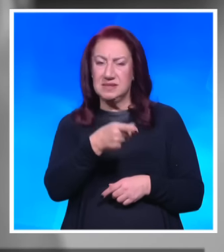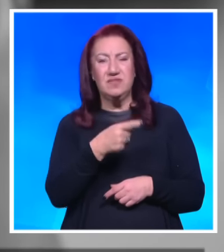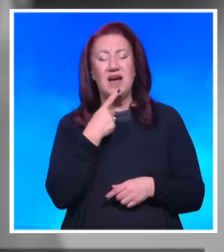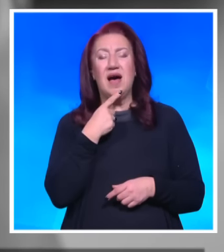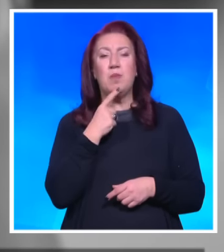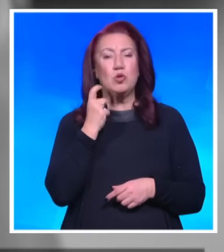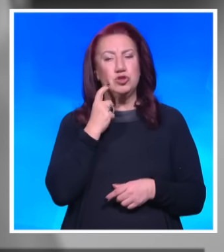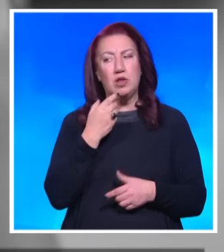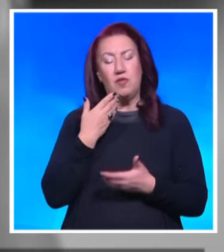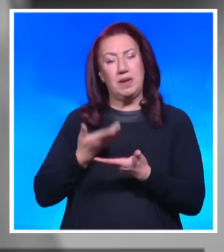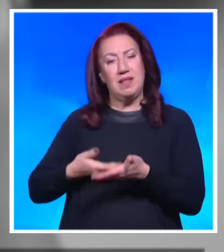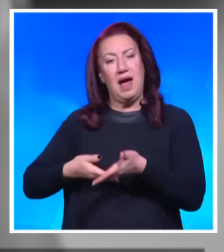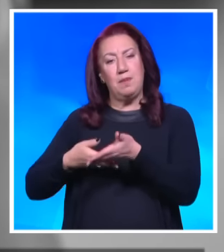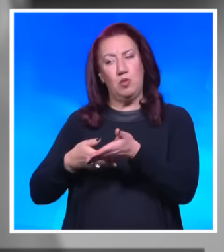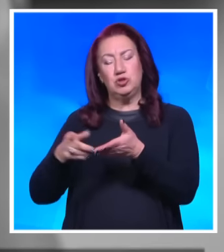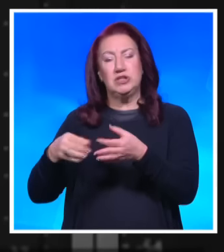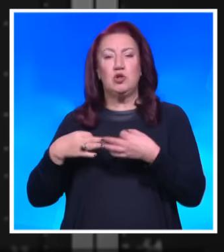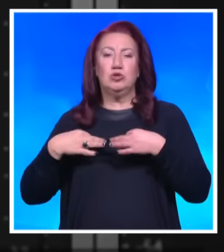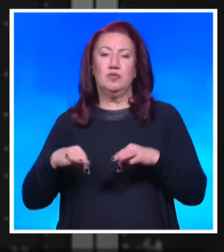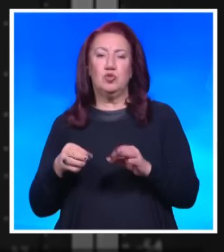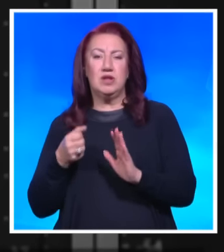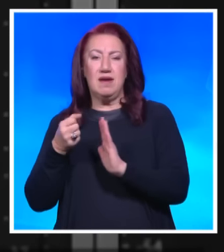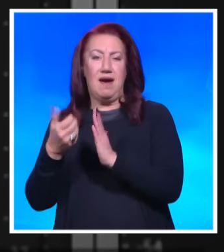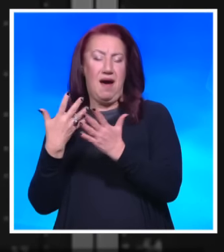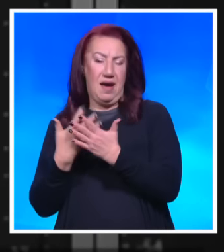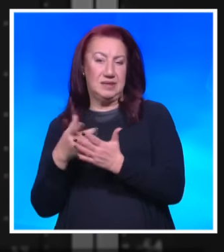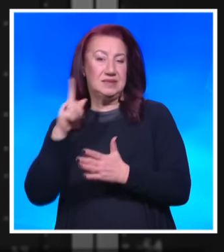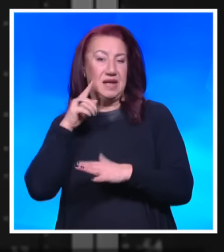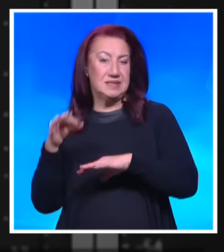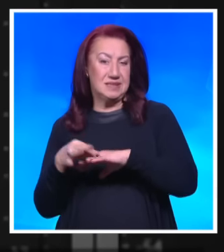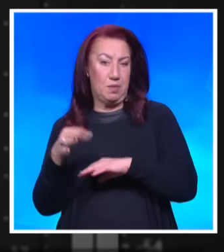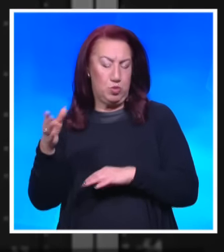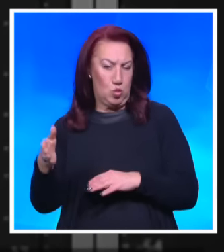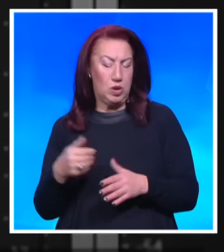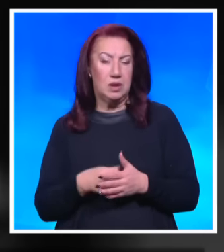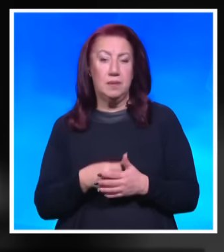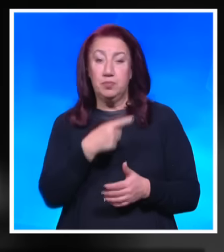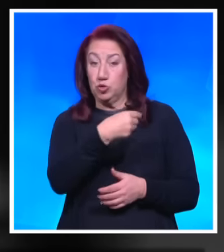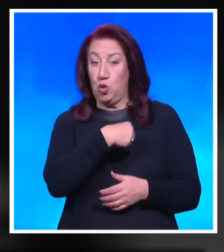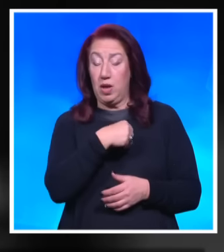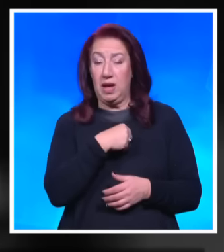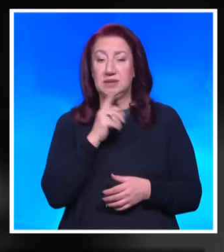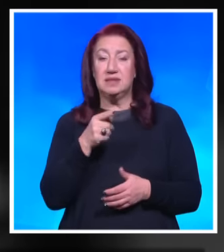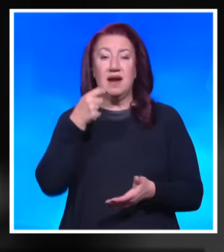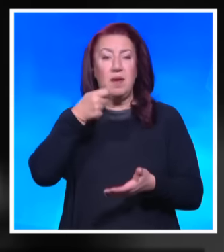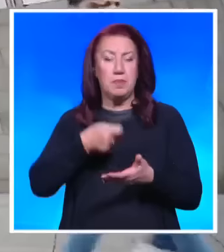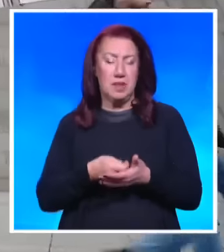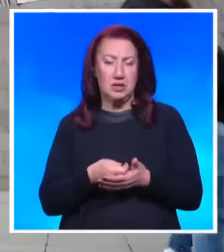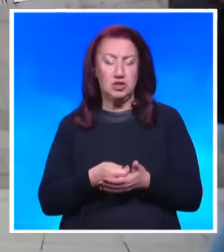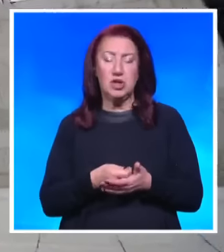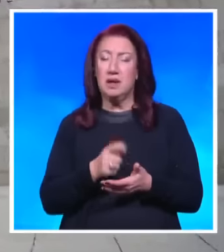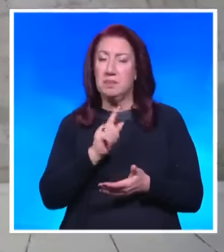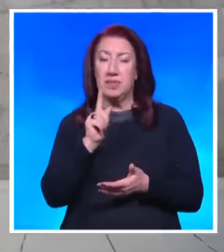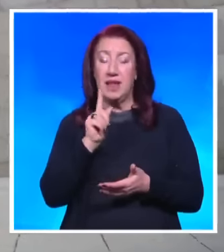мъжът ѝ, бизнесмена Веселин Денков. Той ми каза, че трябва да се плати сумата от не по-малко от 100 000 евро. Този